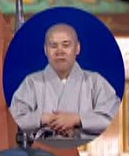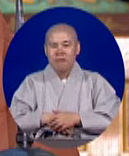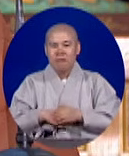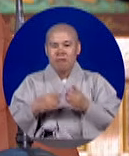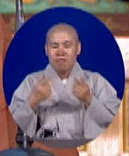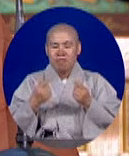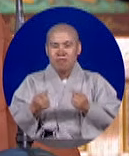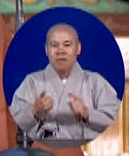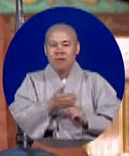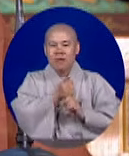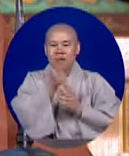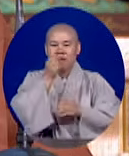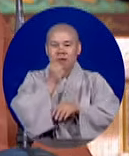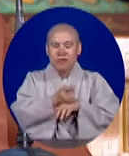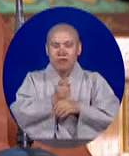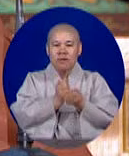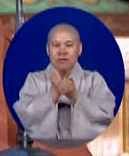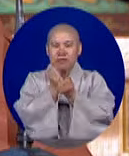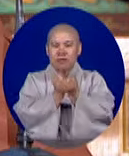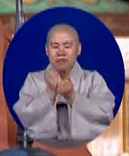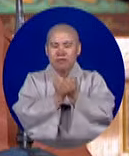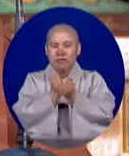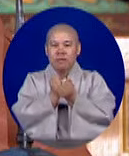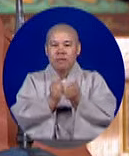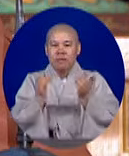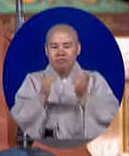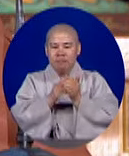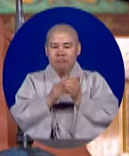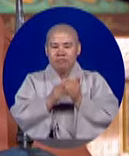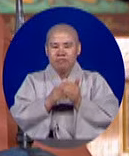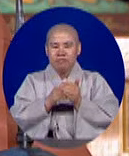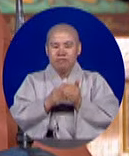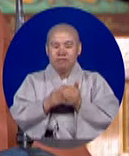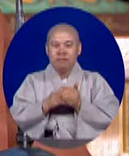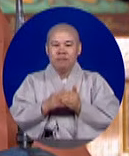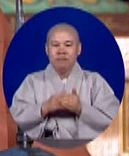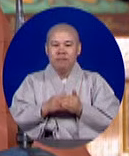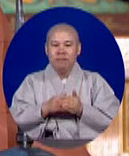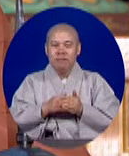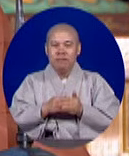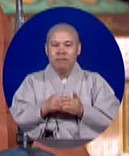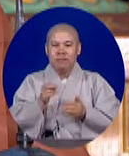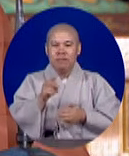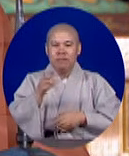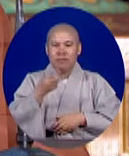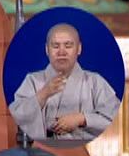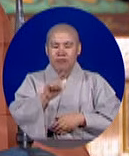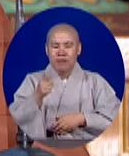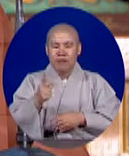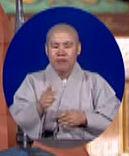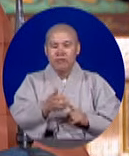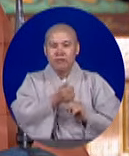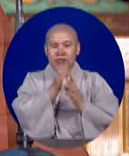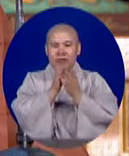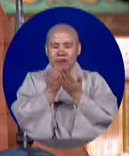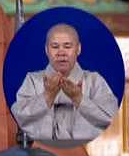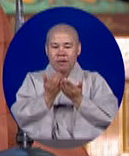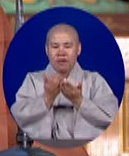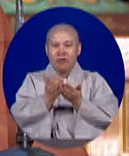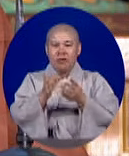이렇게 이제 불성을 설명을 합니다. 그래서 열반경에 계속 그런 말씀이